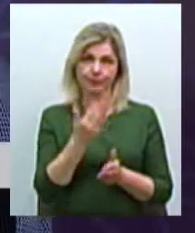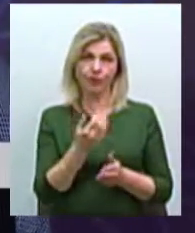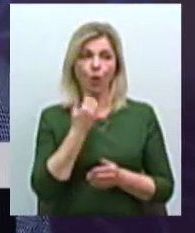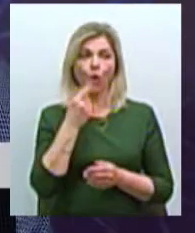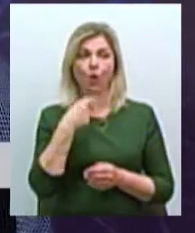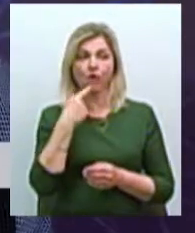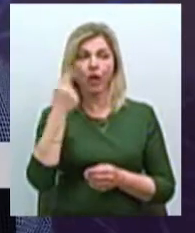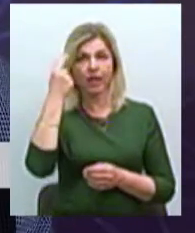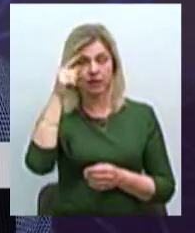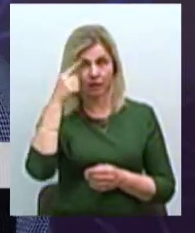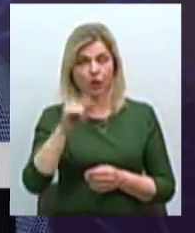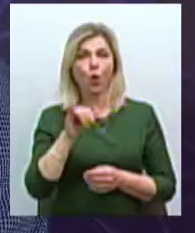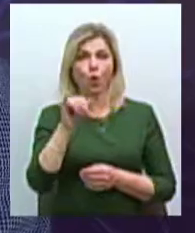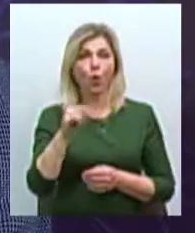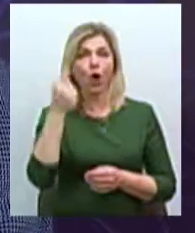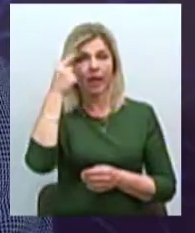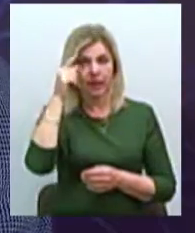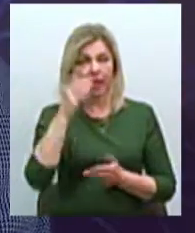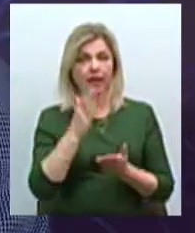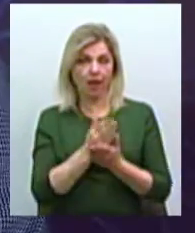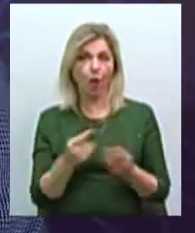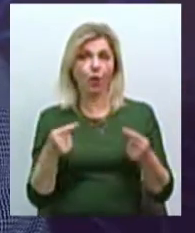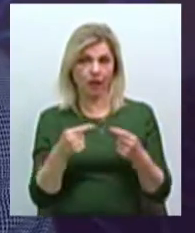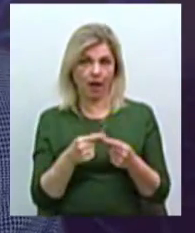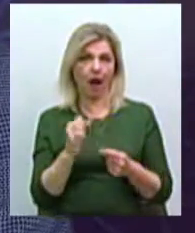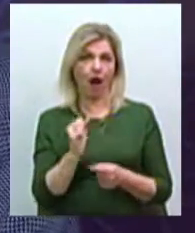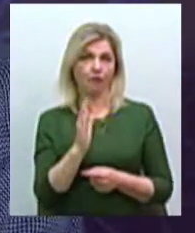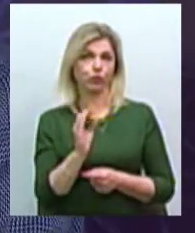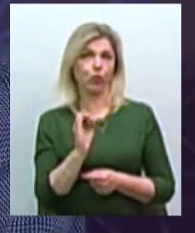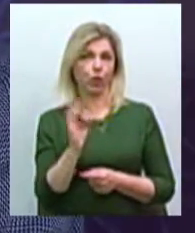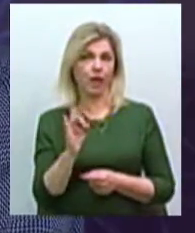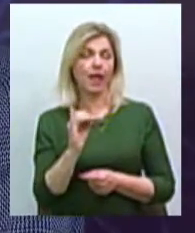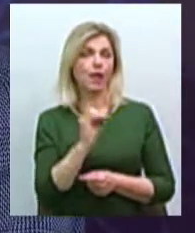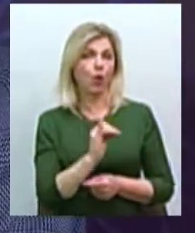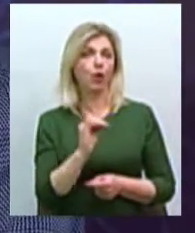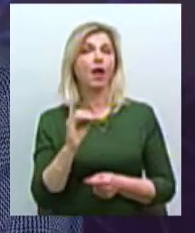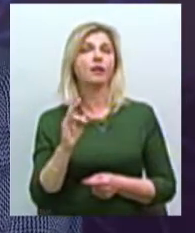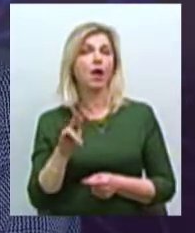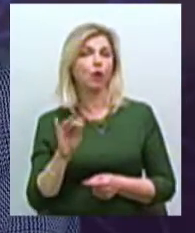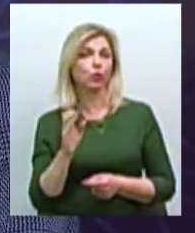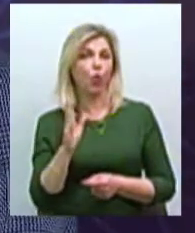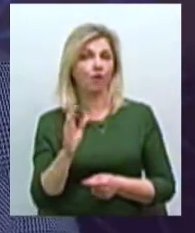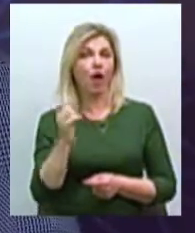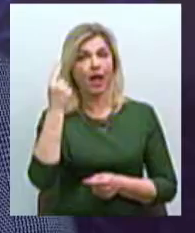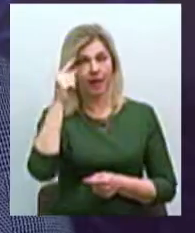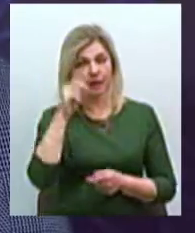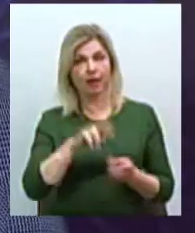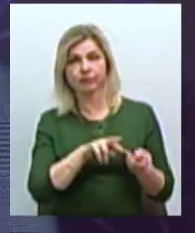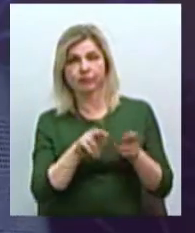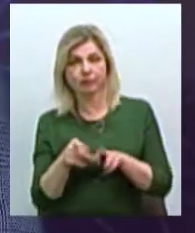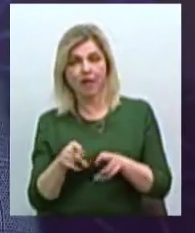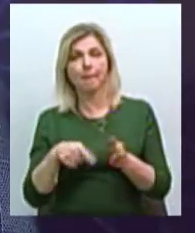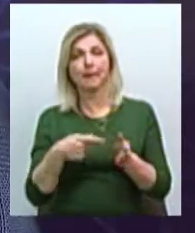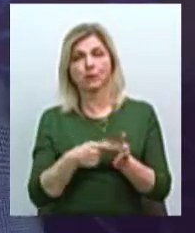то це у ідеї є конкретний автор, і я його назвав, Ігор Дятлов. А ідея, виявлено, вже перетворилася в міську програму, за